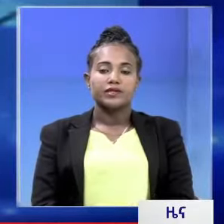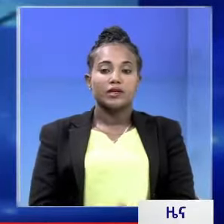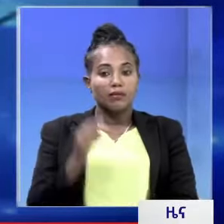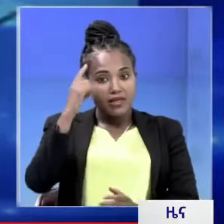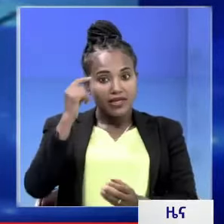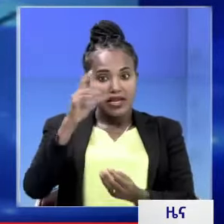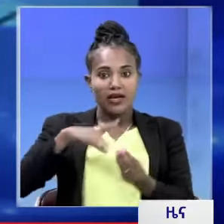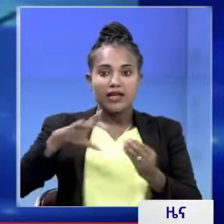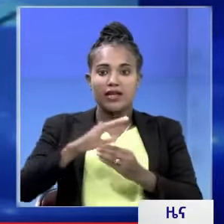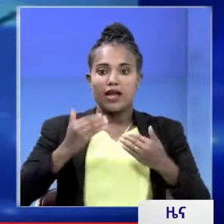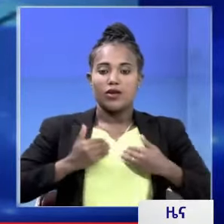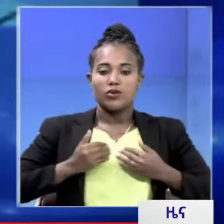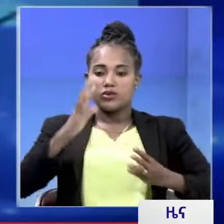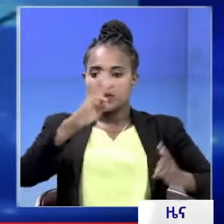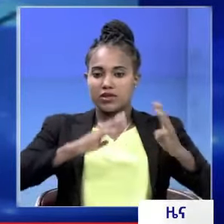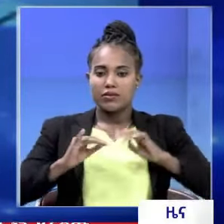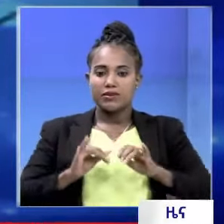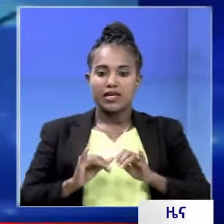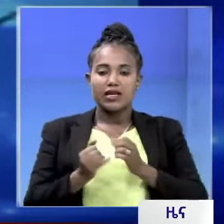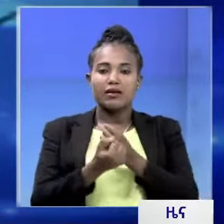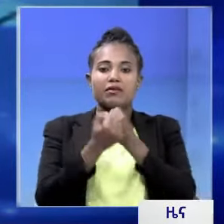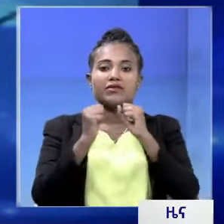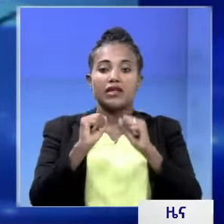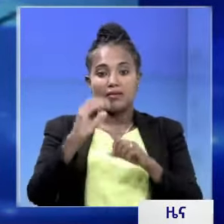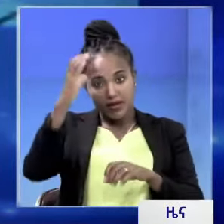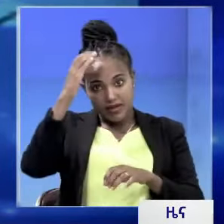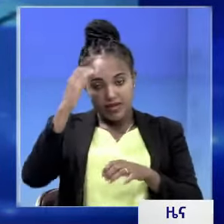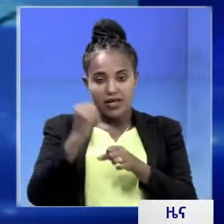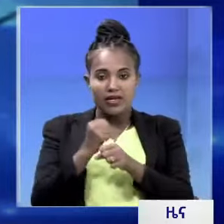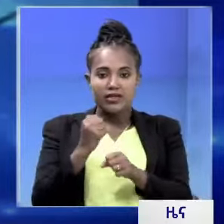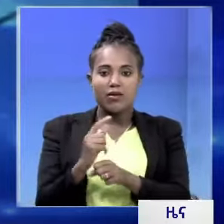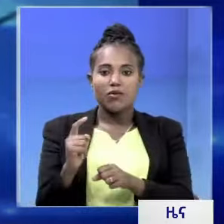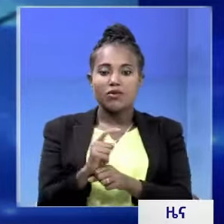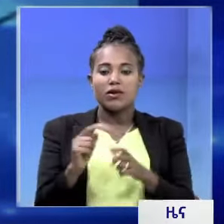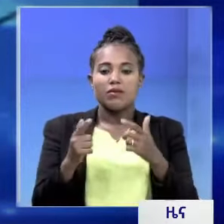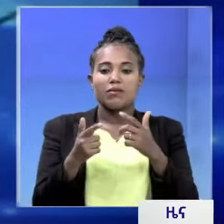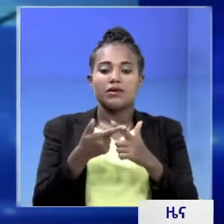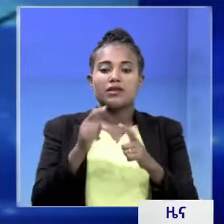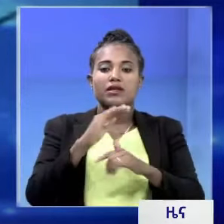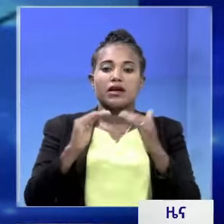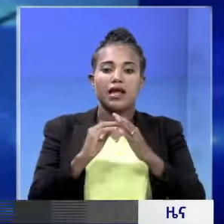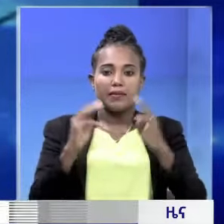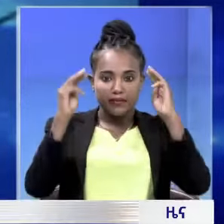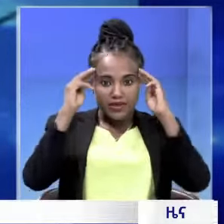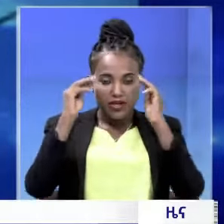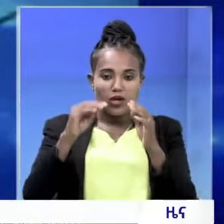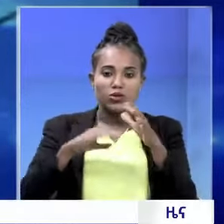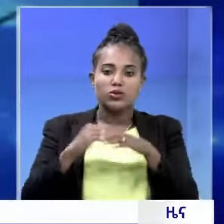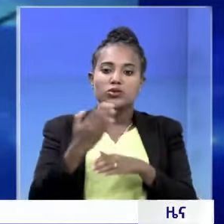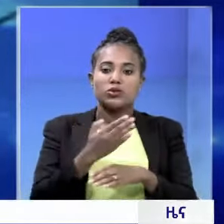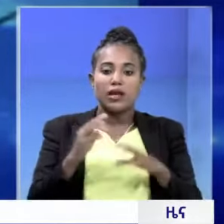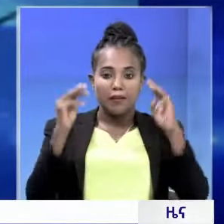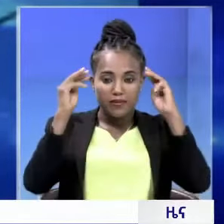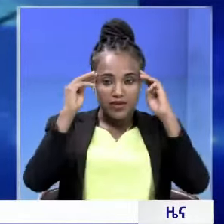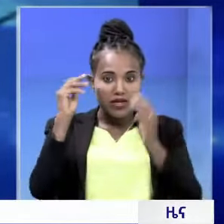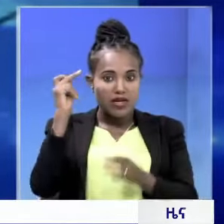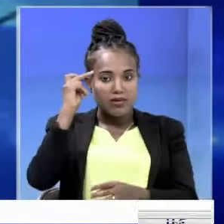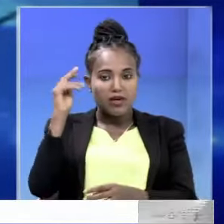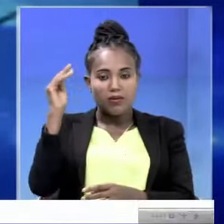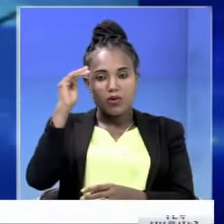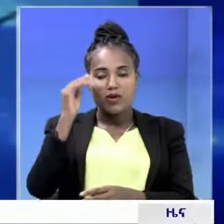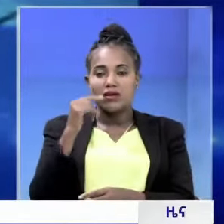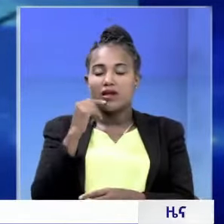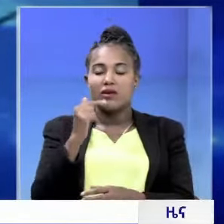በትግራይ ክልል ያለውን ችግር በዘላቂነት ለመፍታት መንግስት እየተሠራ መሆኑን ምክትል ጠቅላይ ሚኒስትርና የውጭ ጉዳይ ሚኒስትር ደመቀ መኮንን